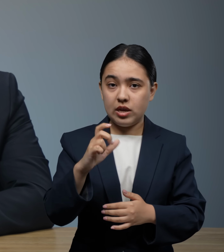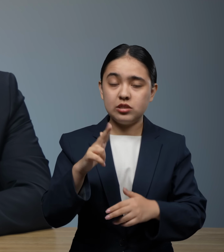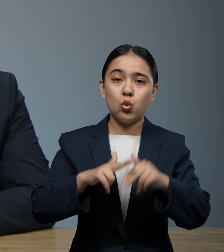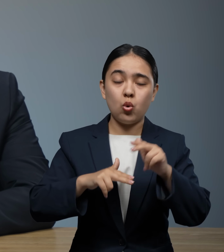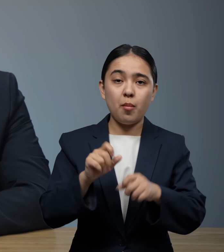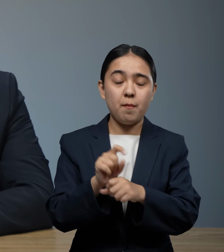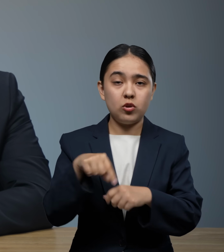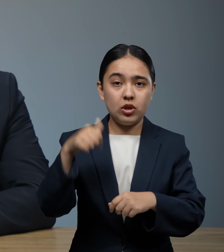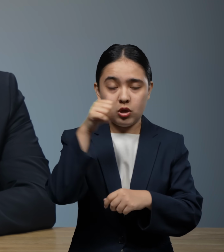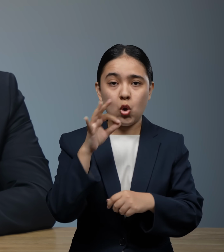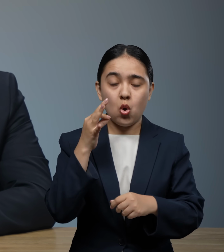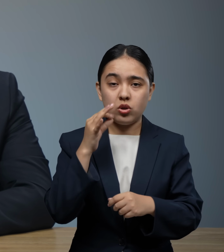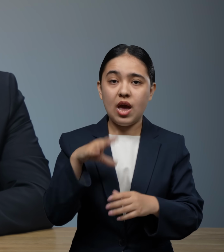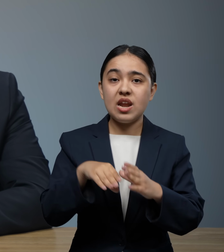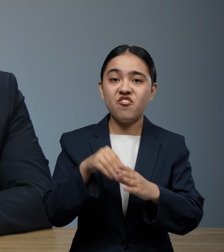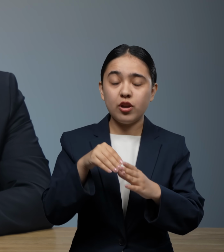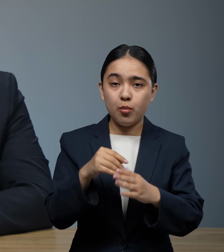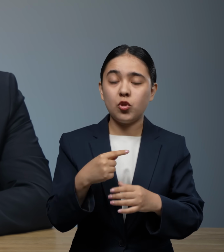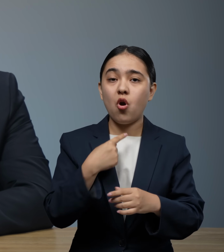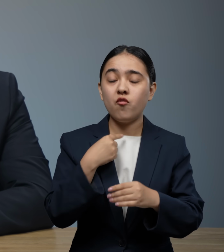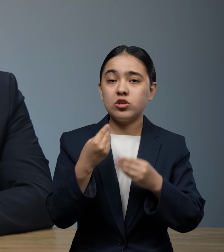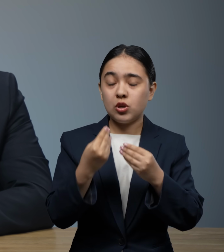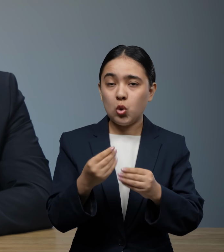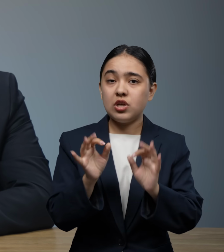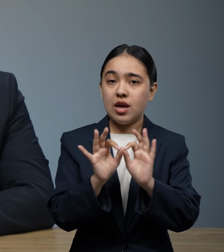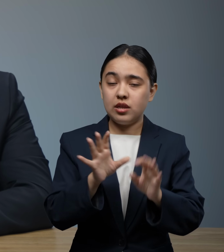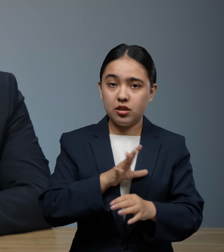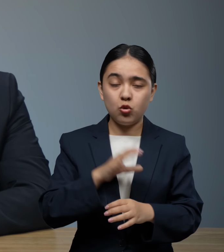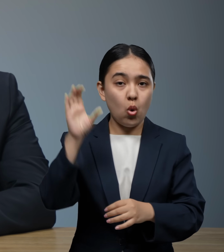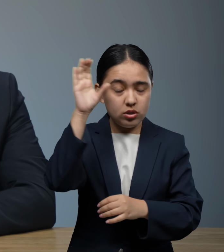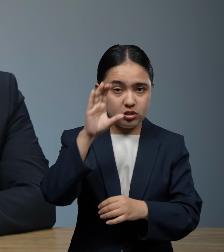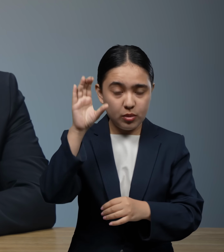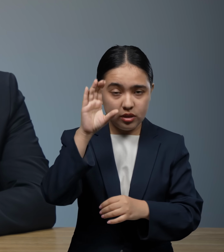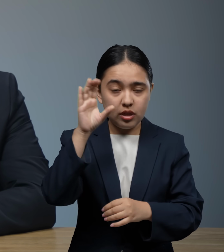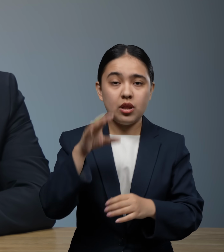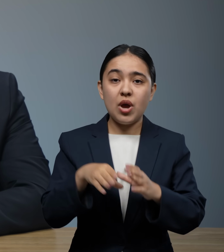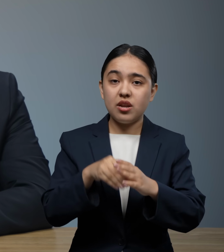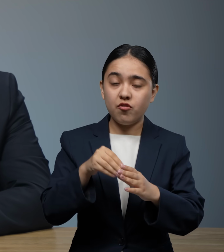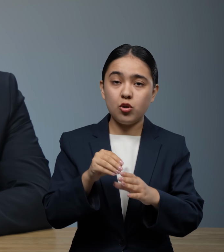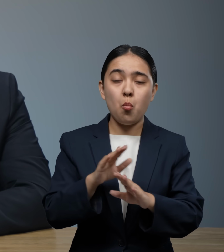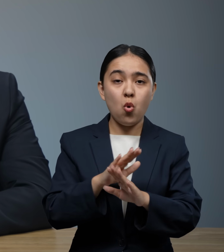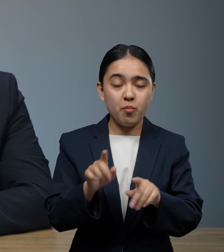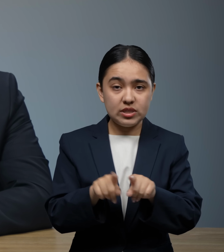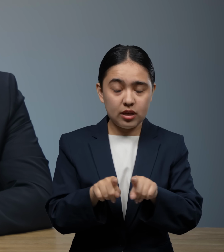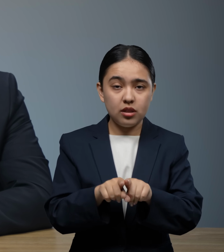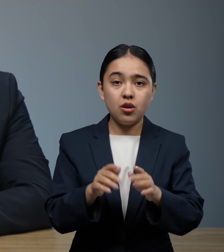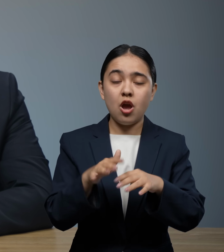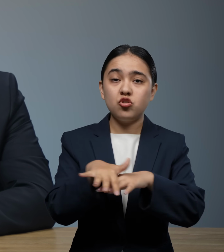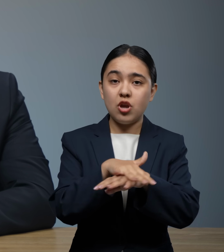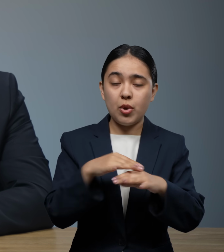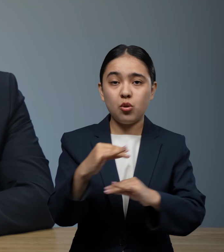mamlakatda AES qurish masalasi shu yil kuzda referendumda ovozga qo'yilishini aytdi. O'zbekistonda esa referendum